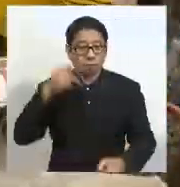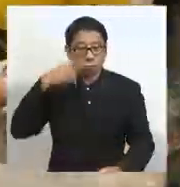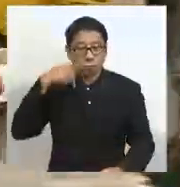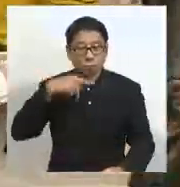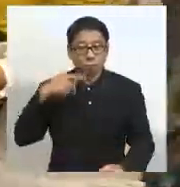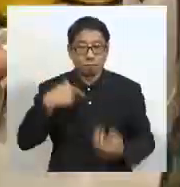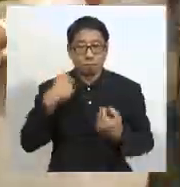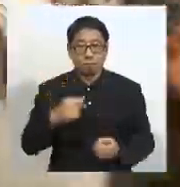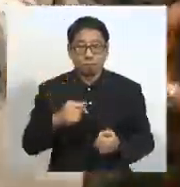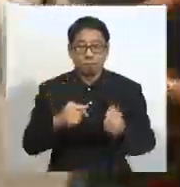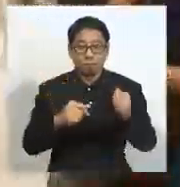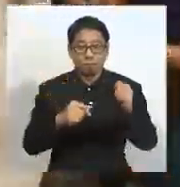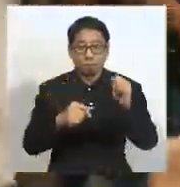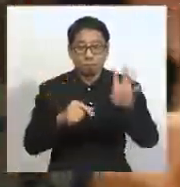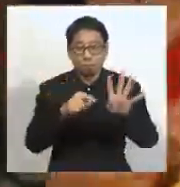นที่ไป